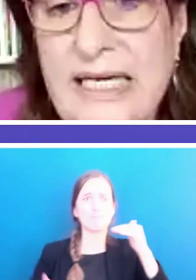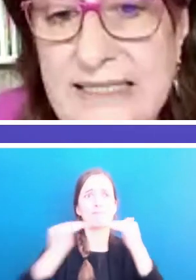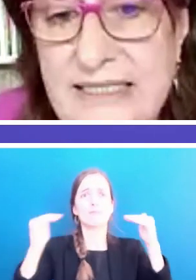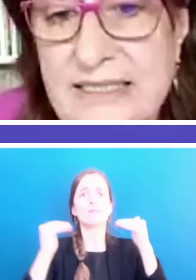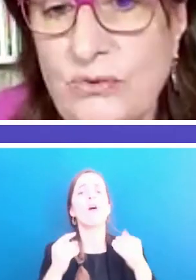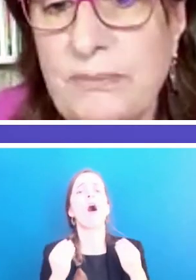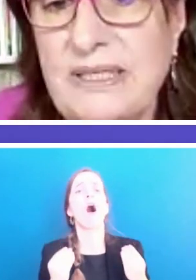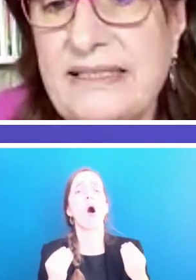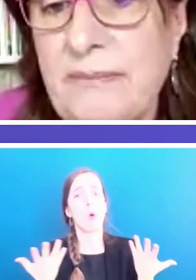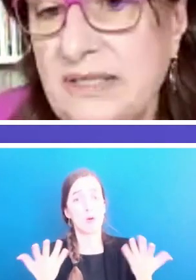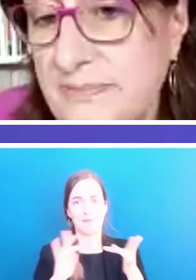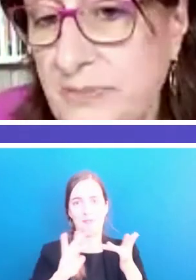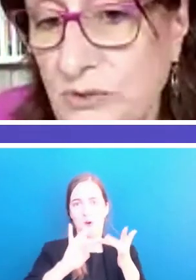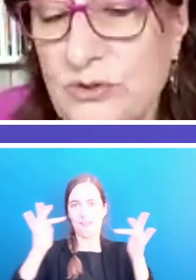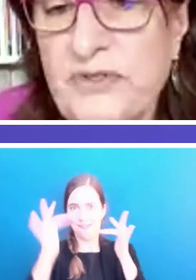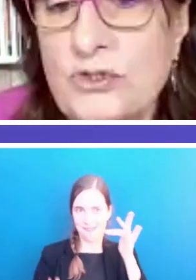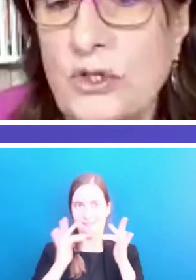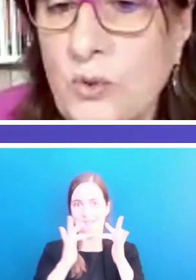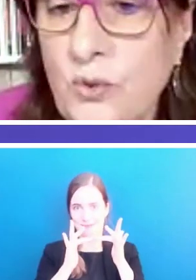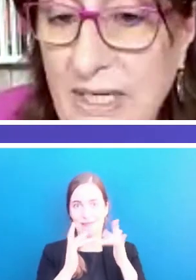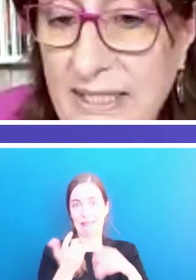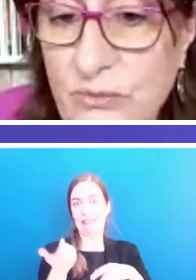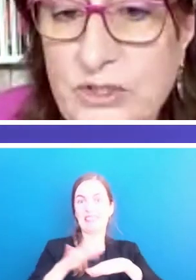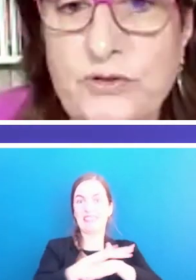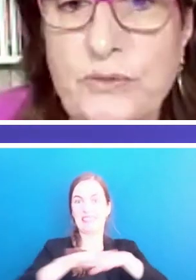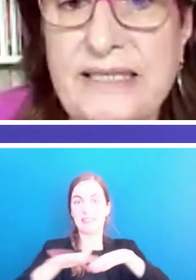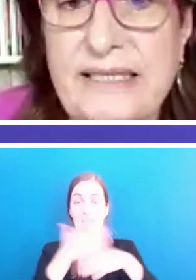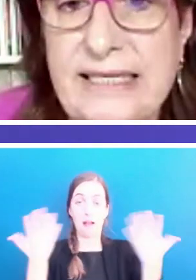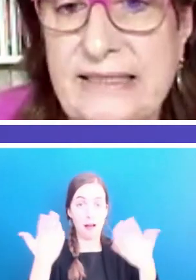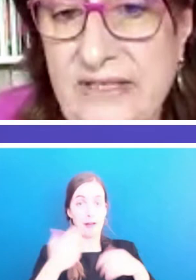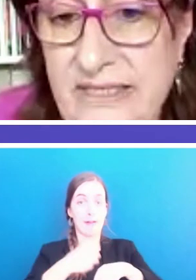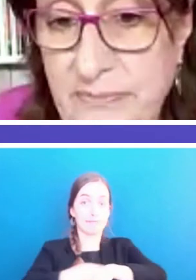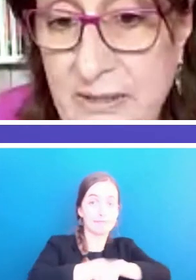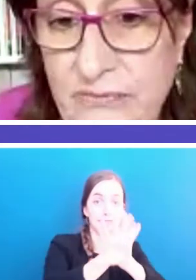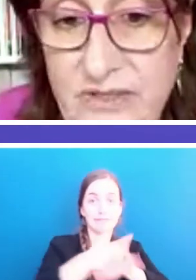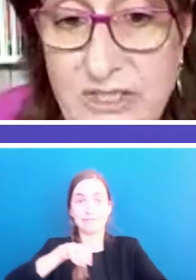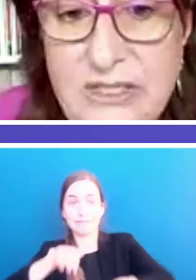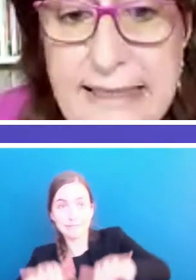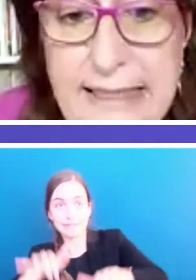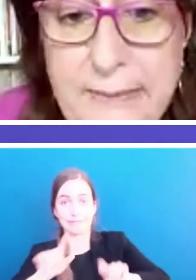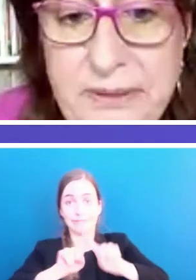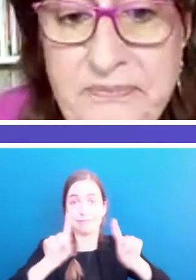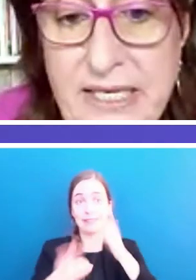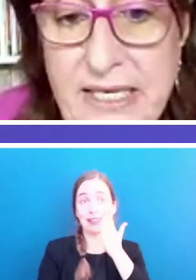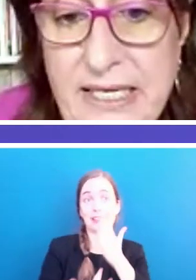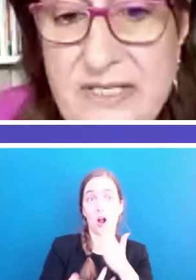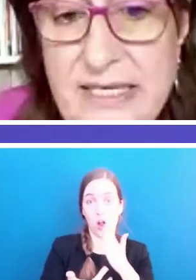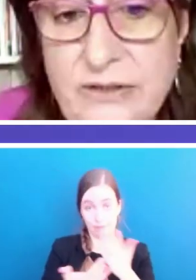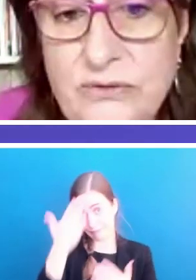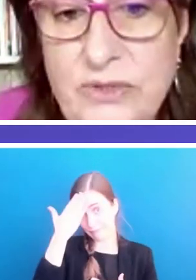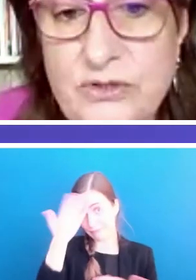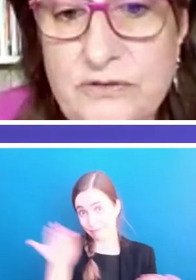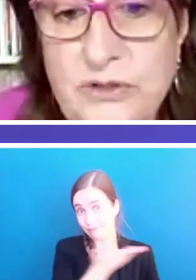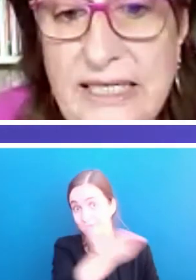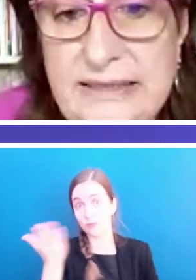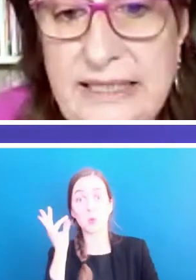القوة لكي نحرص بأن المرأة يمكنه أن تصل بشكل مساو إلى الاستجابة؟ فإذن